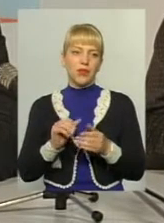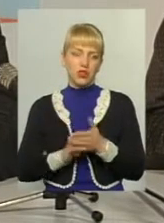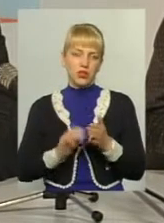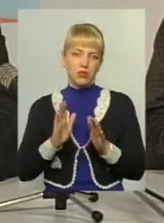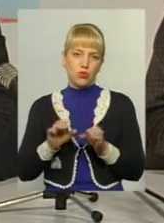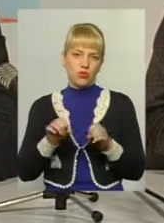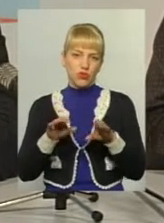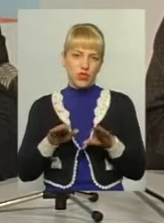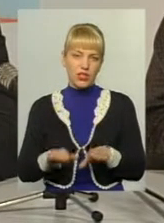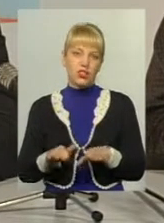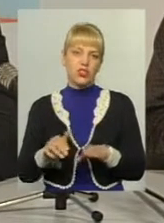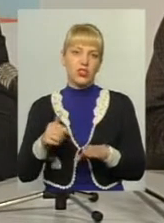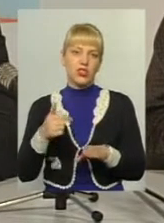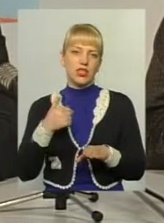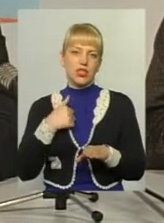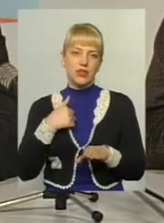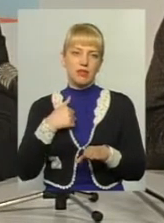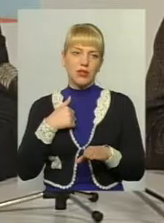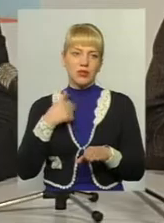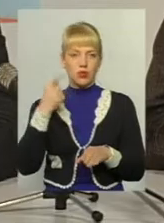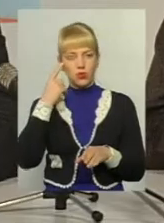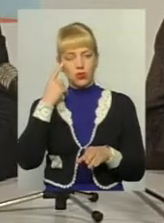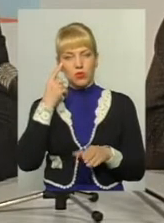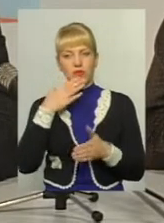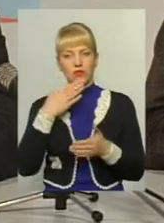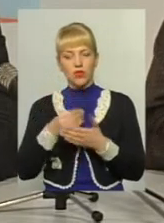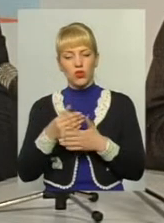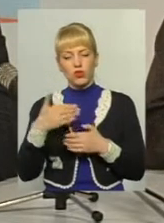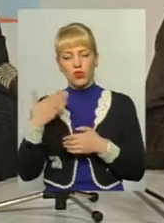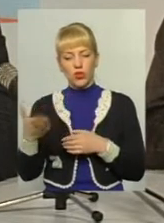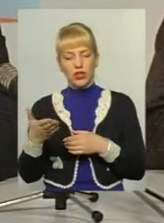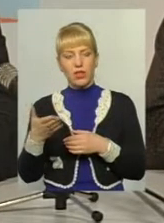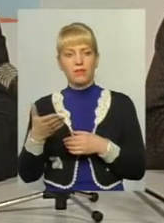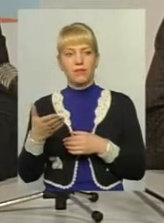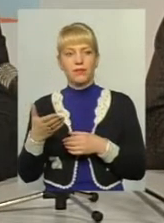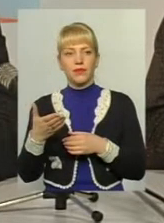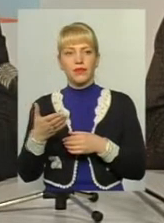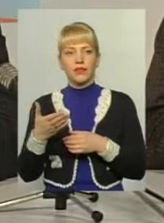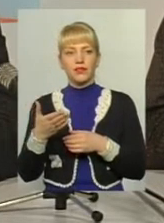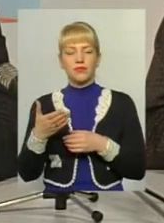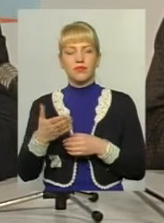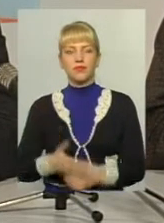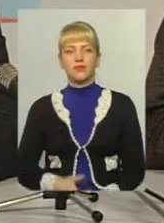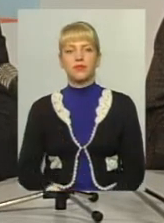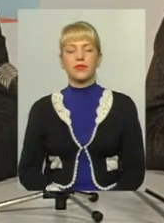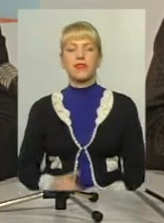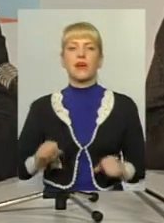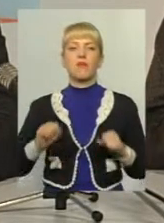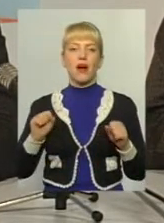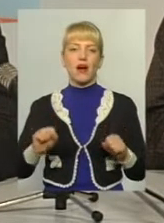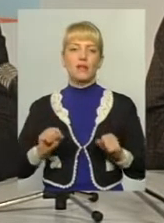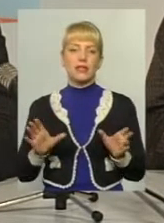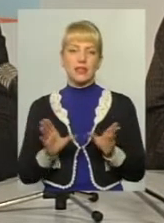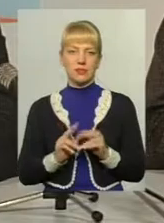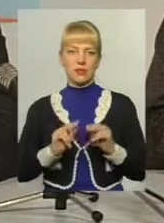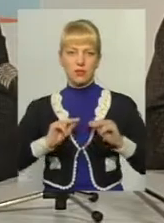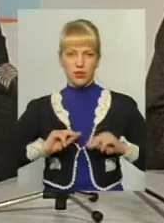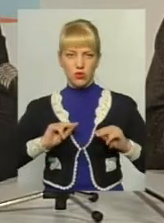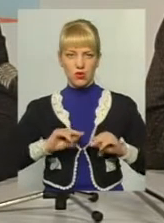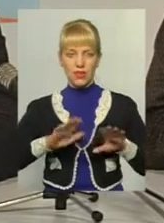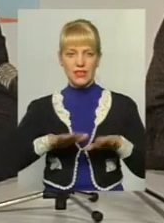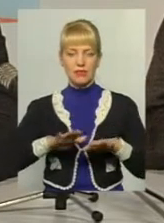да? Неорганізованим. Тобто є ряд причин, по яким до сих пір воно не рухнулося. Але ті